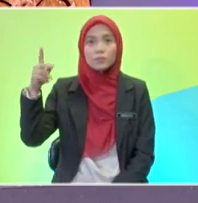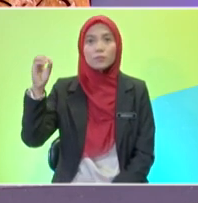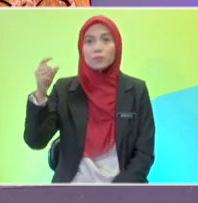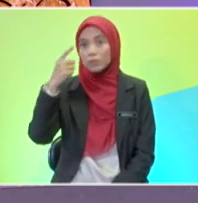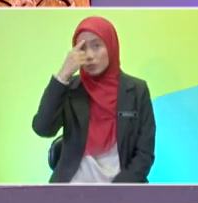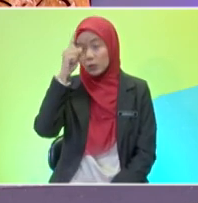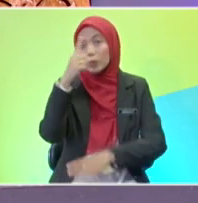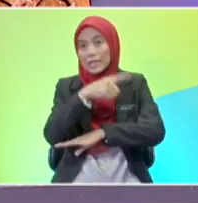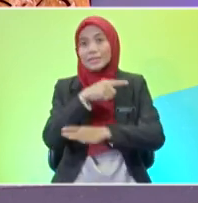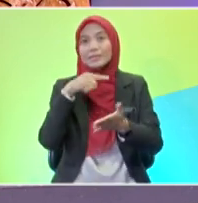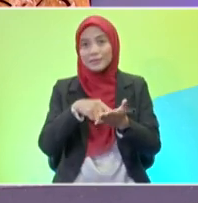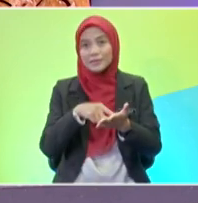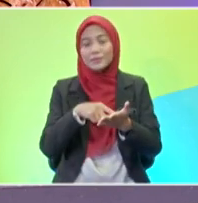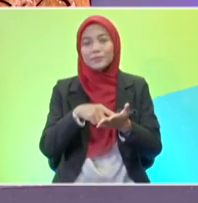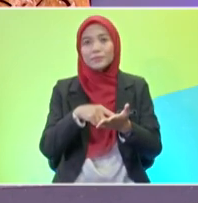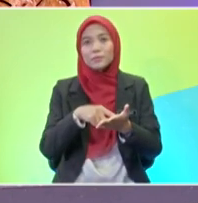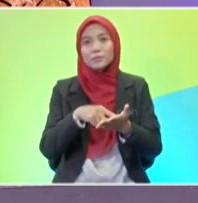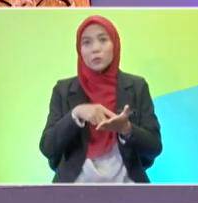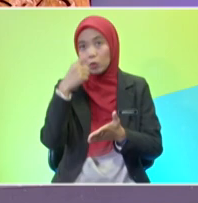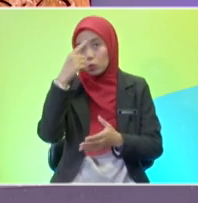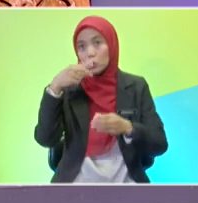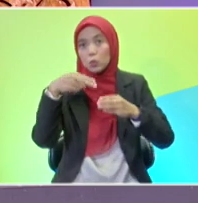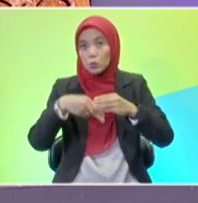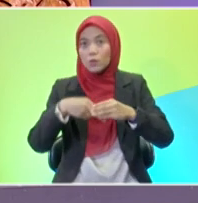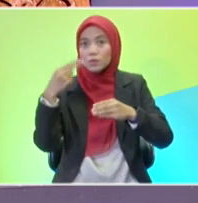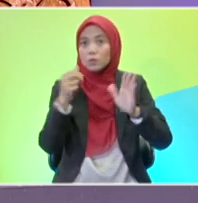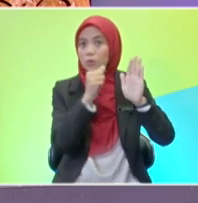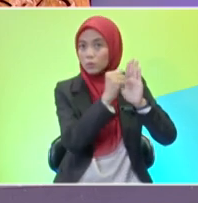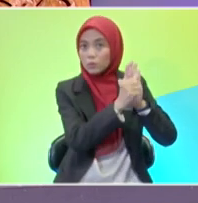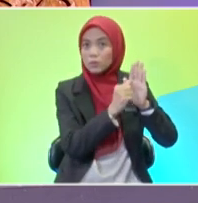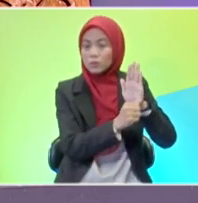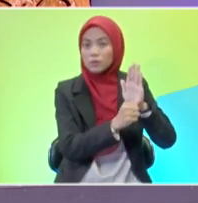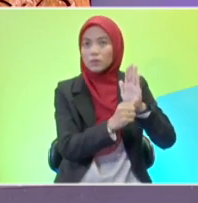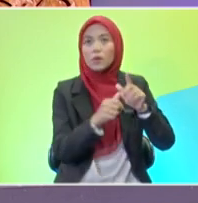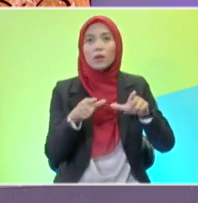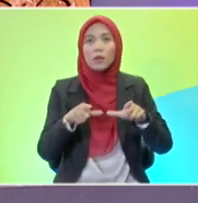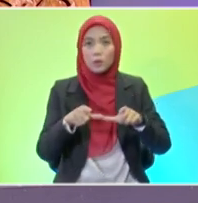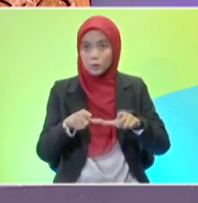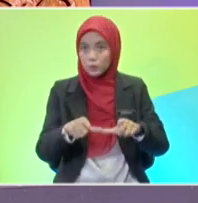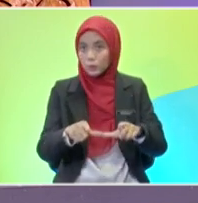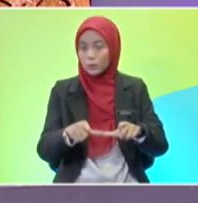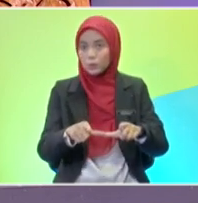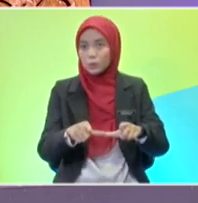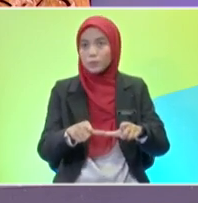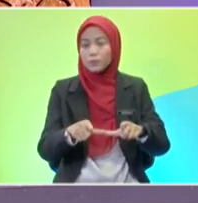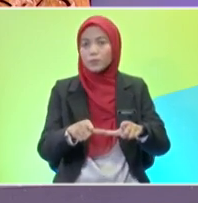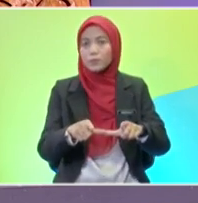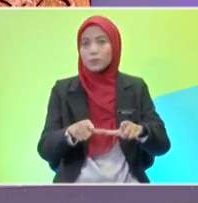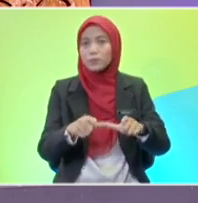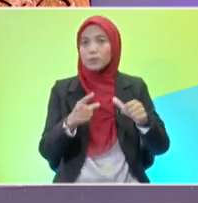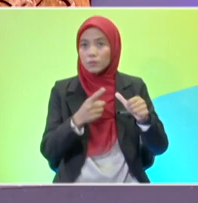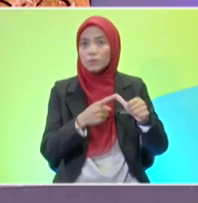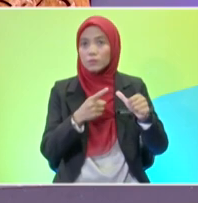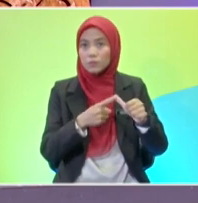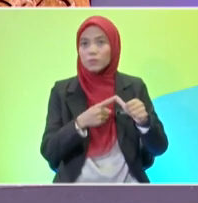hari ini untuk menghasilkan teknik ukiran kayu ini yang pertama kita meniru alam meniru